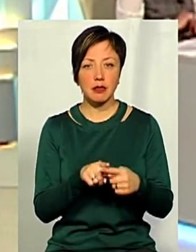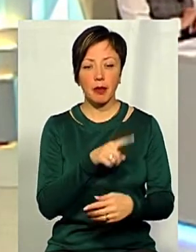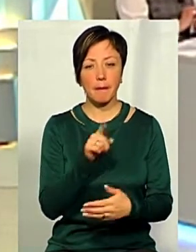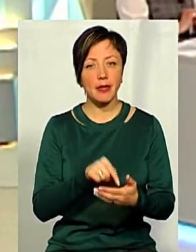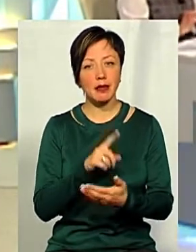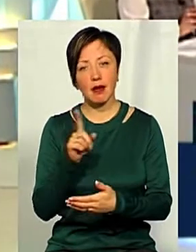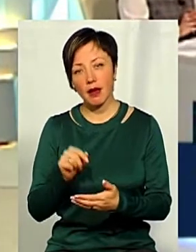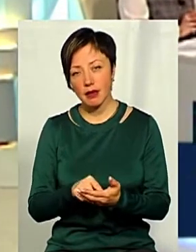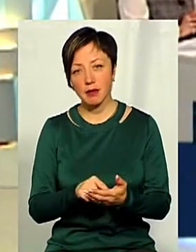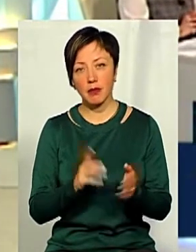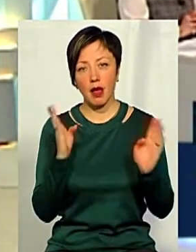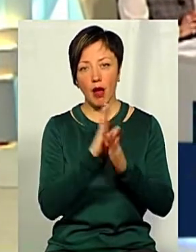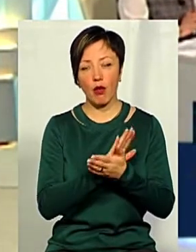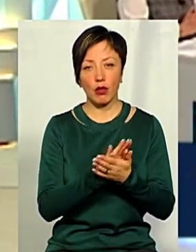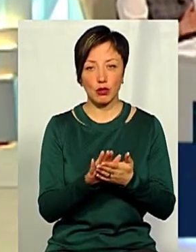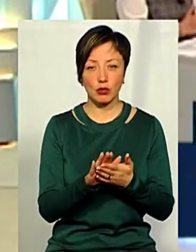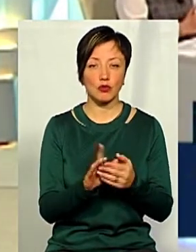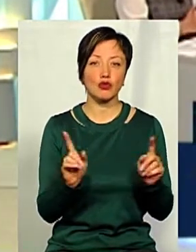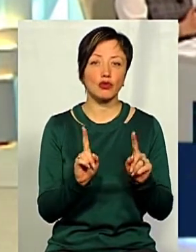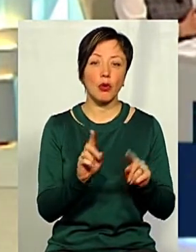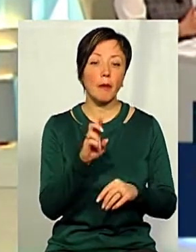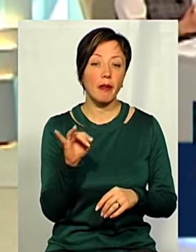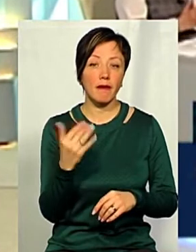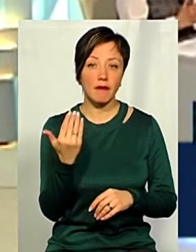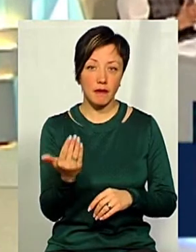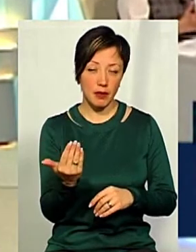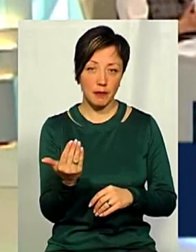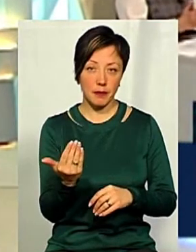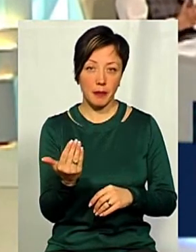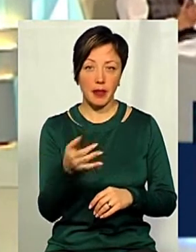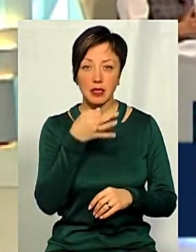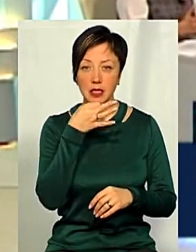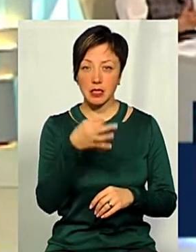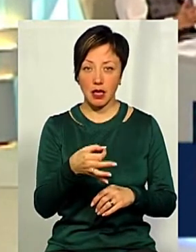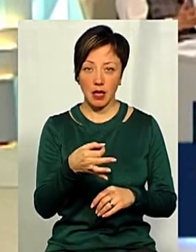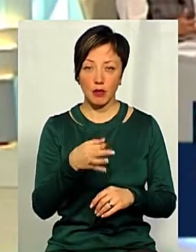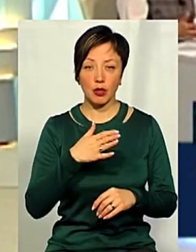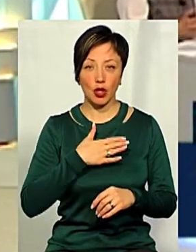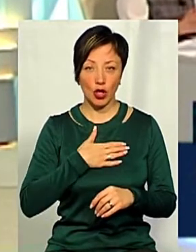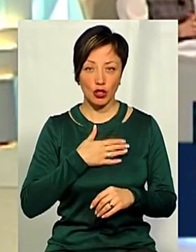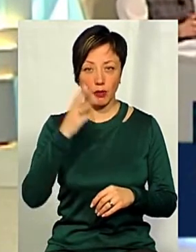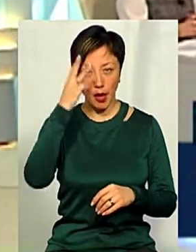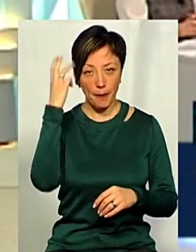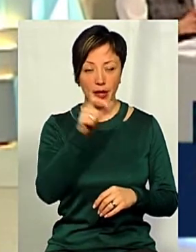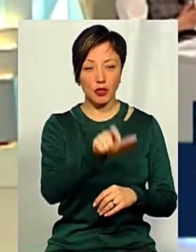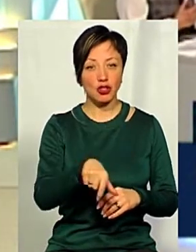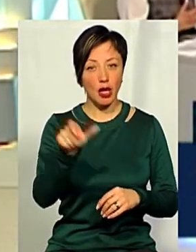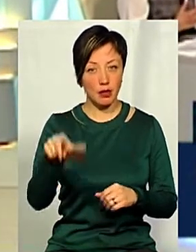питаннями екологічними, що би ви сказали нашим